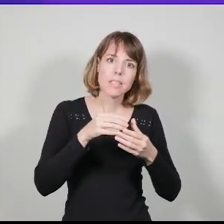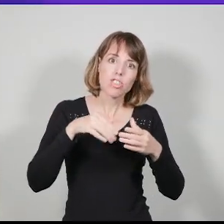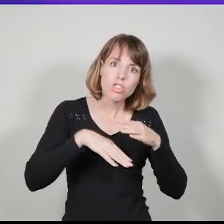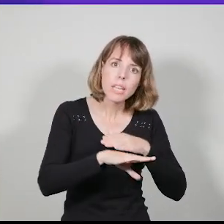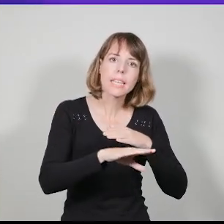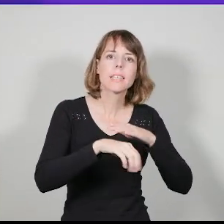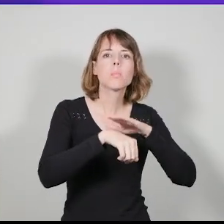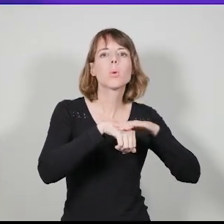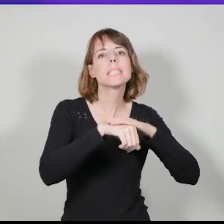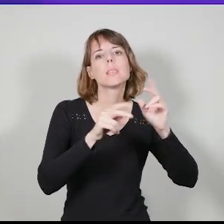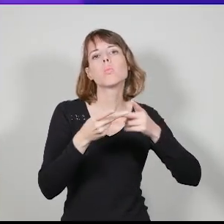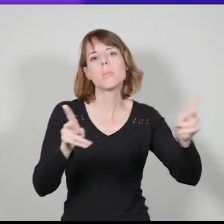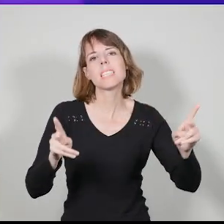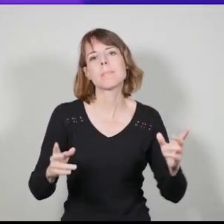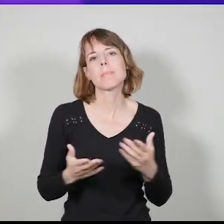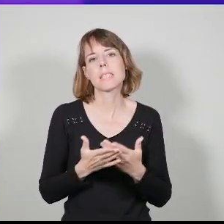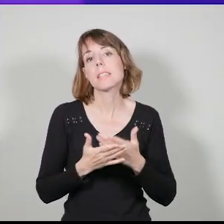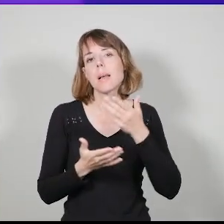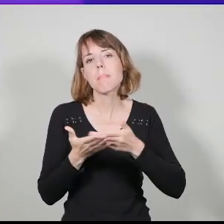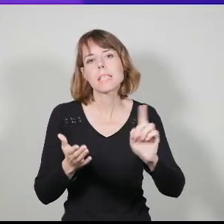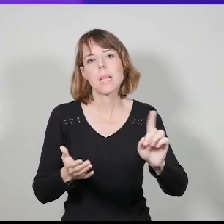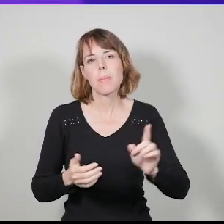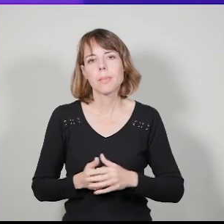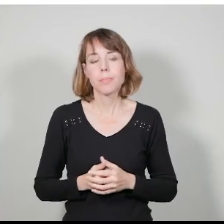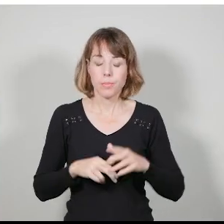c'est pas simple. Et les chercheuses travaillent justement à un guide de